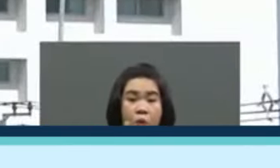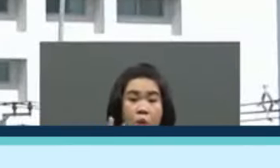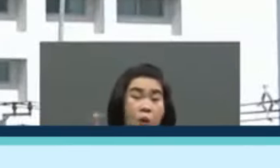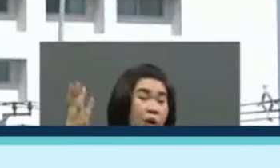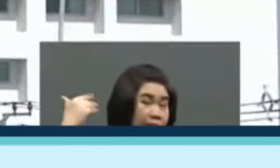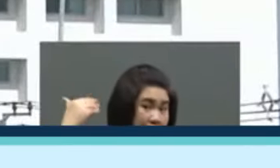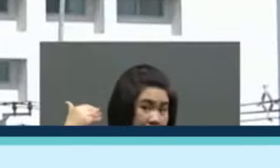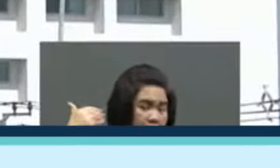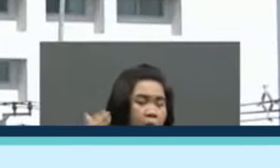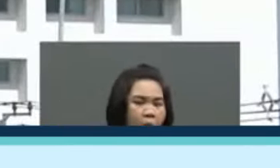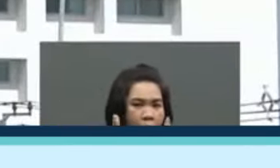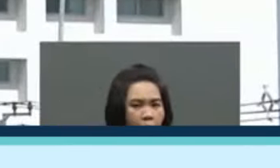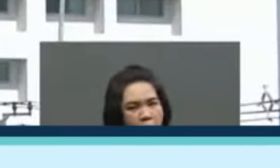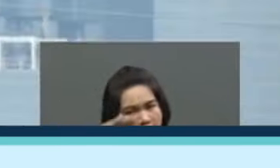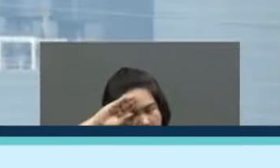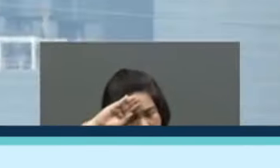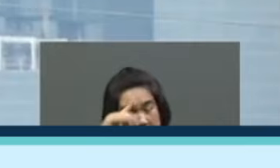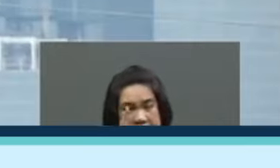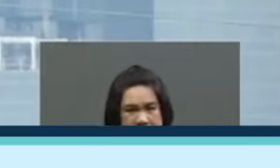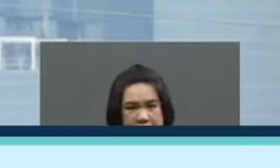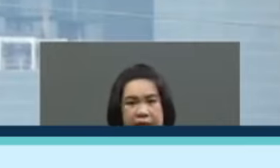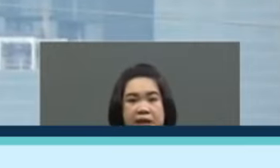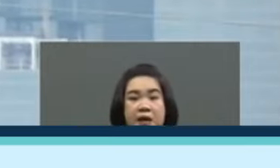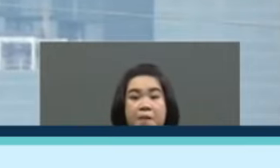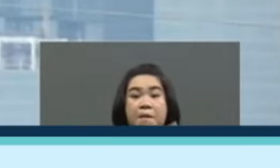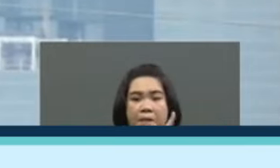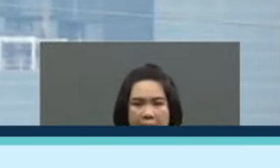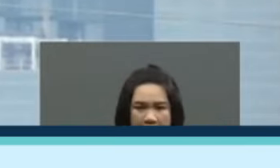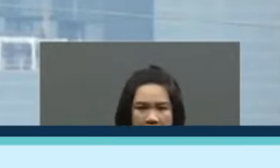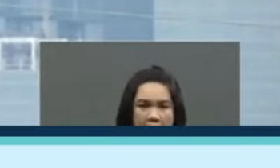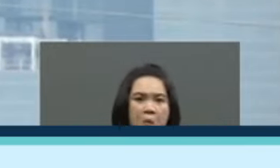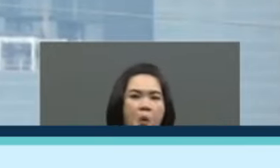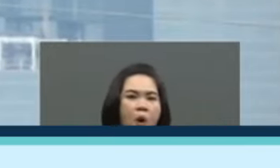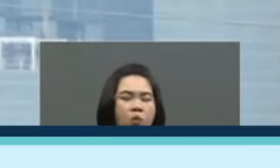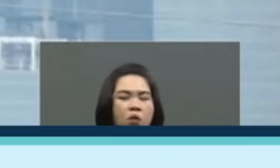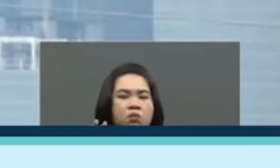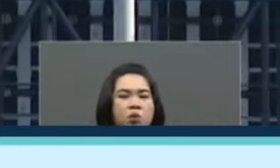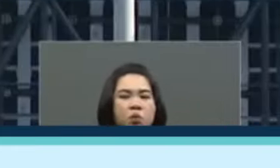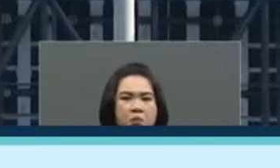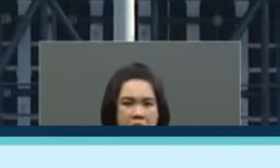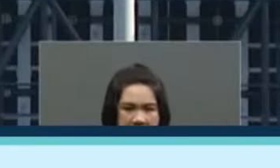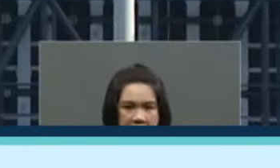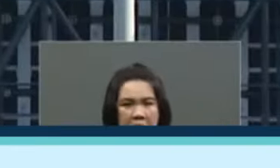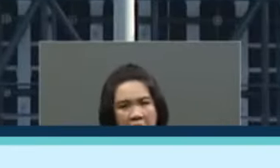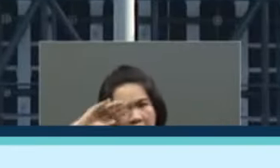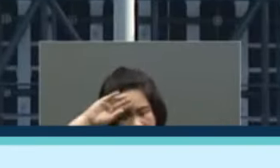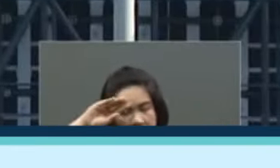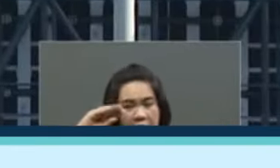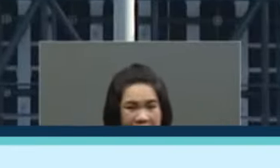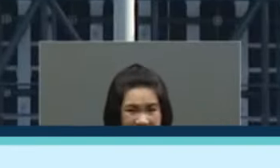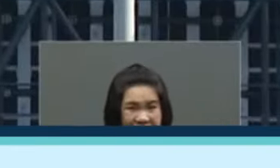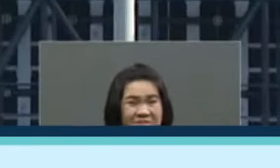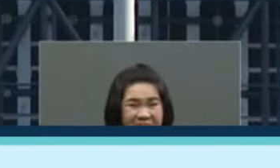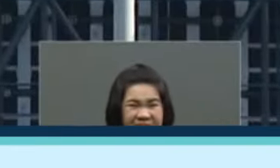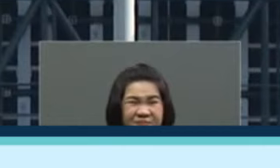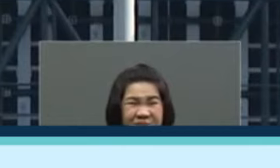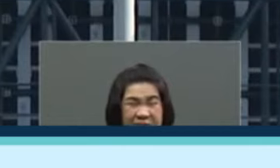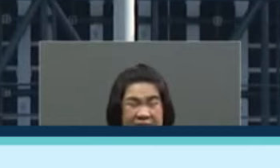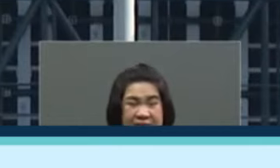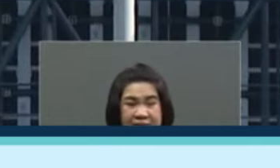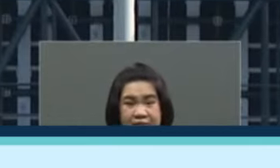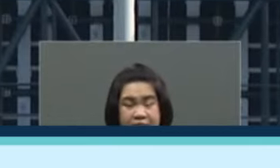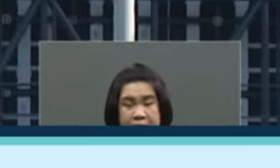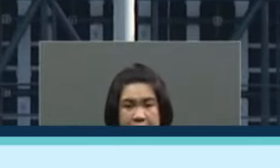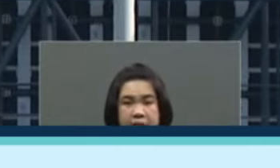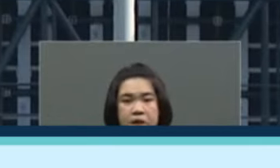ยกันร่วมมือครับแล้วทุกคนก็อาจจะมีส่วนในการทำให้เกิด PM 2.5 ขึ้นได้ อย่างไรก็ดีเชื่อมั่นว่าประชาชนจะเป็นส่วนหนึ่งในการลดปัญ